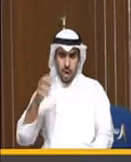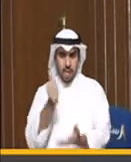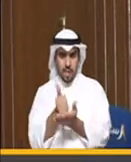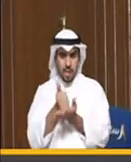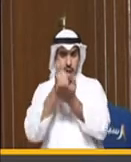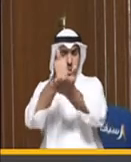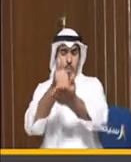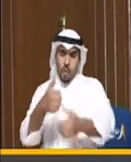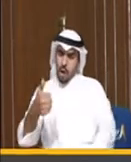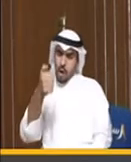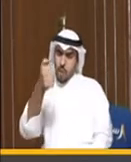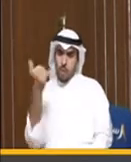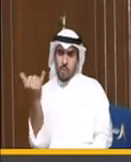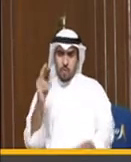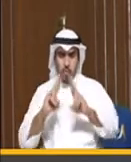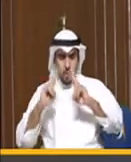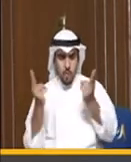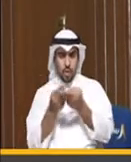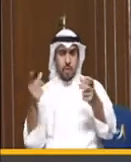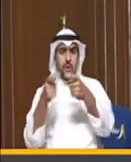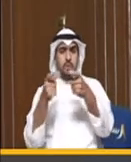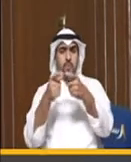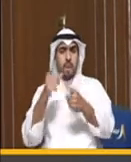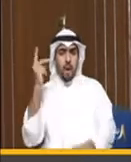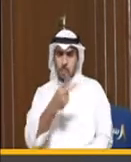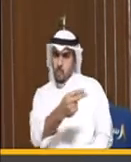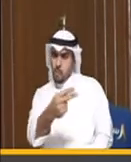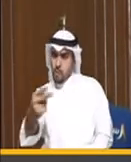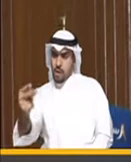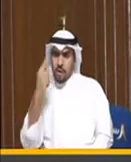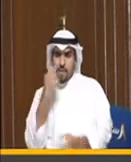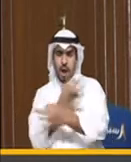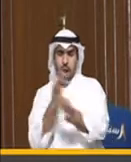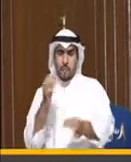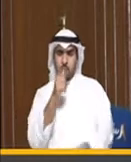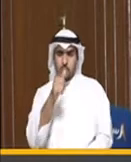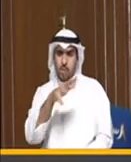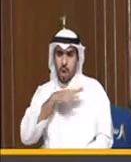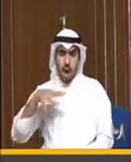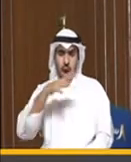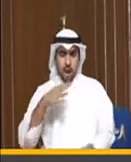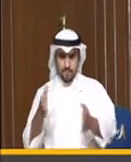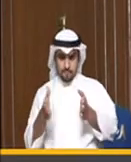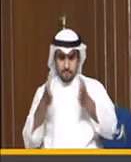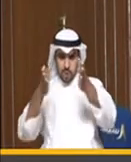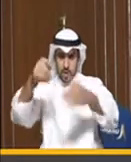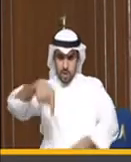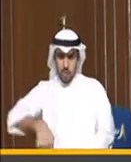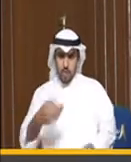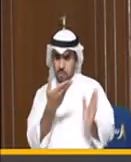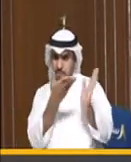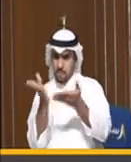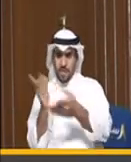الإسلامي الحنيف بوسطية منهجه ومبادئه السمحاء في التكاتف والتآزر والمحبة